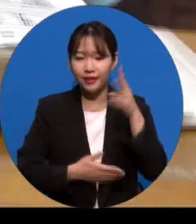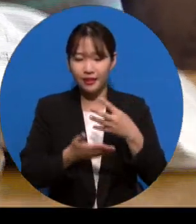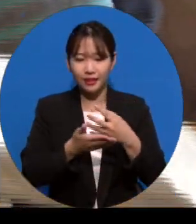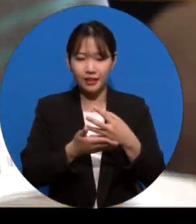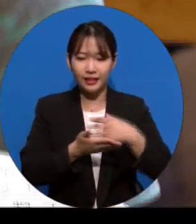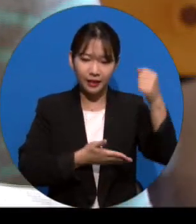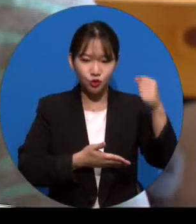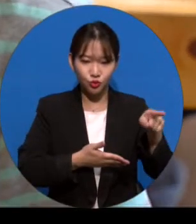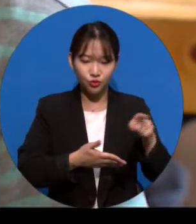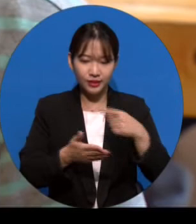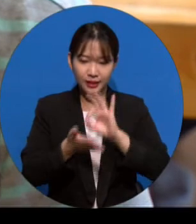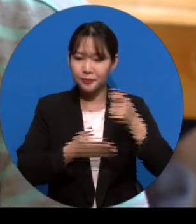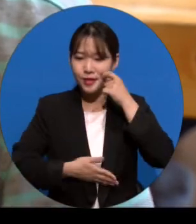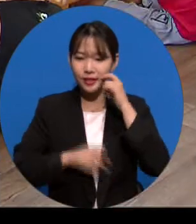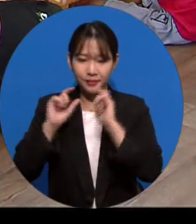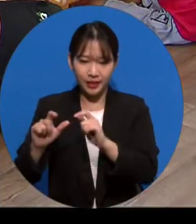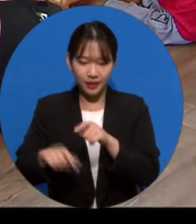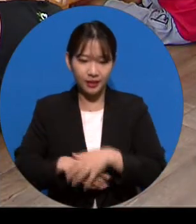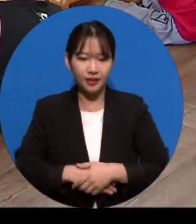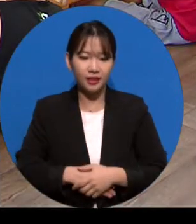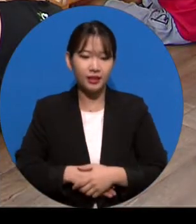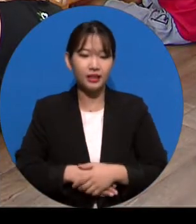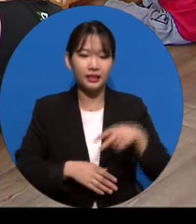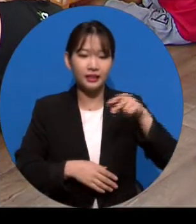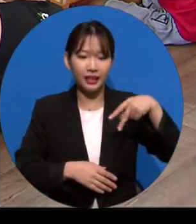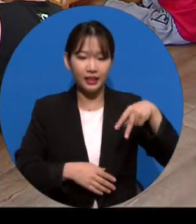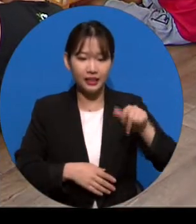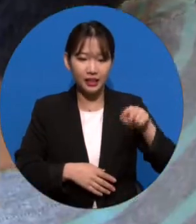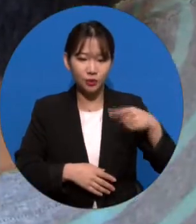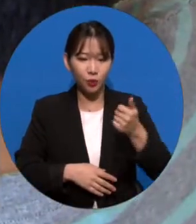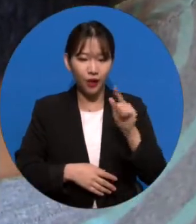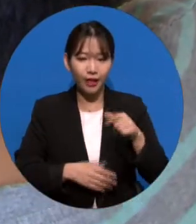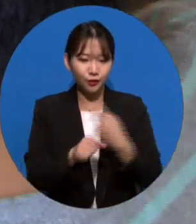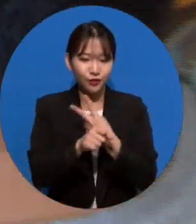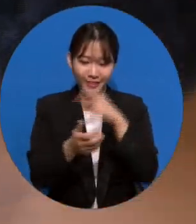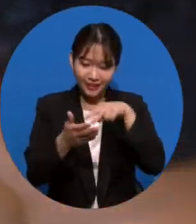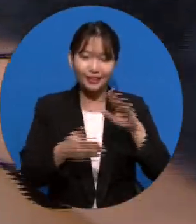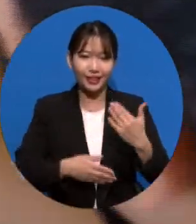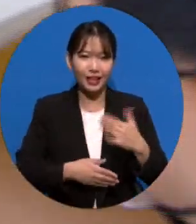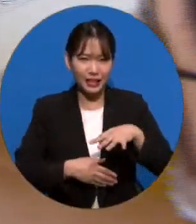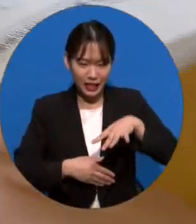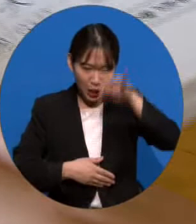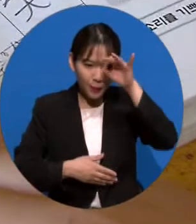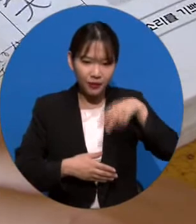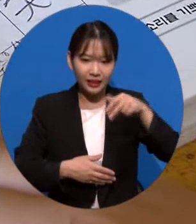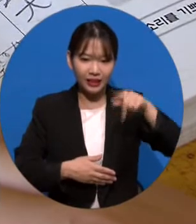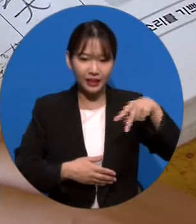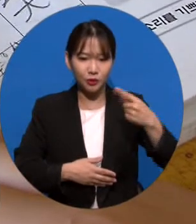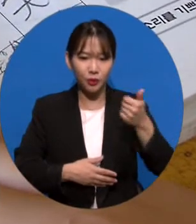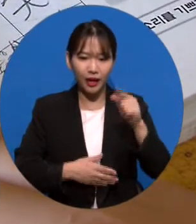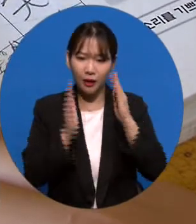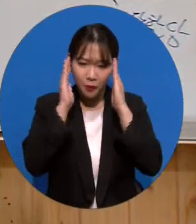동안 수거해서 전혀 쓰지 못하고 또 사자 수학을 2시간 읽어야 돼요. 난생 처음 접하는 사자 수학은